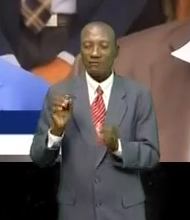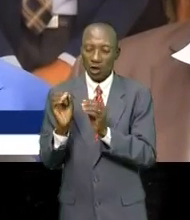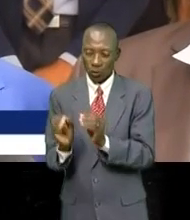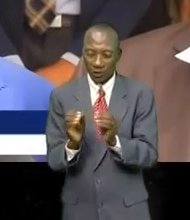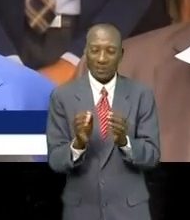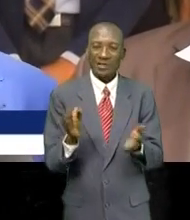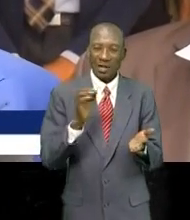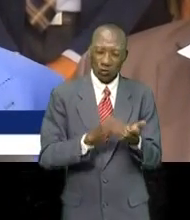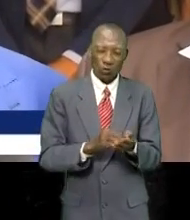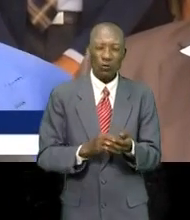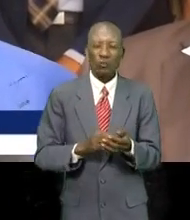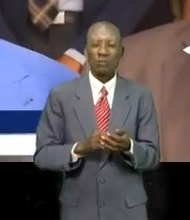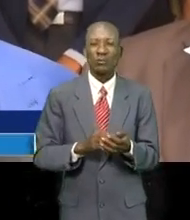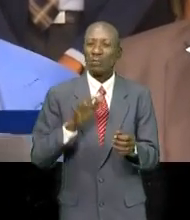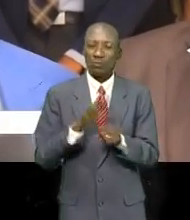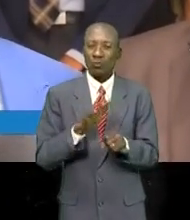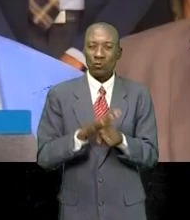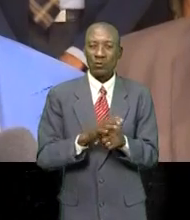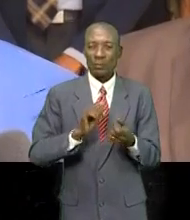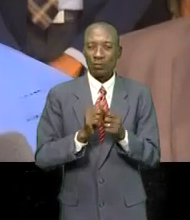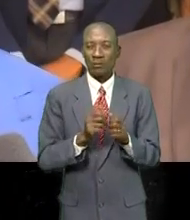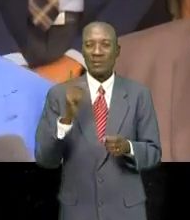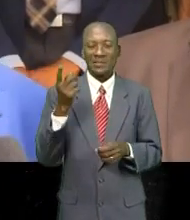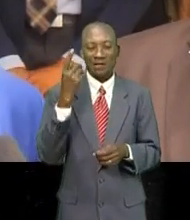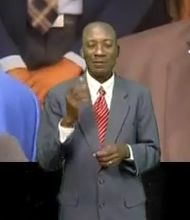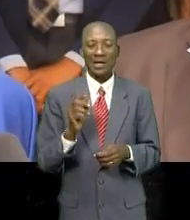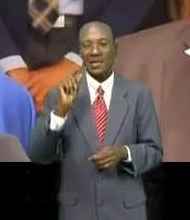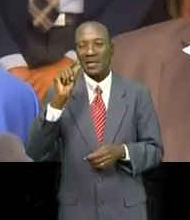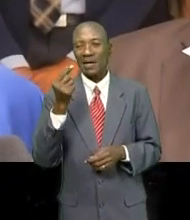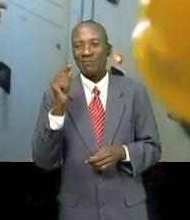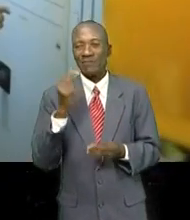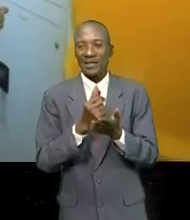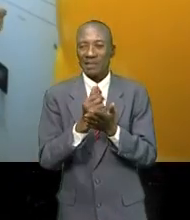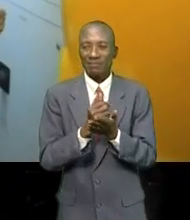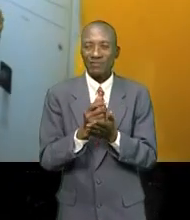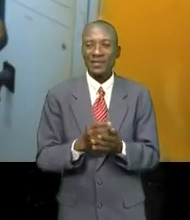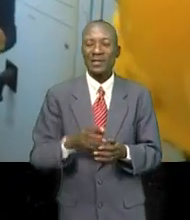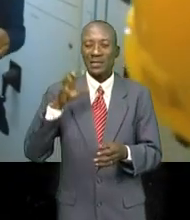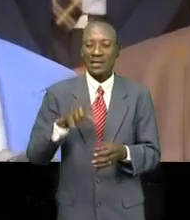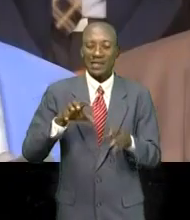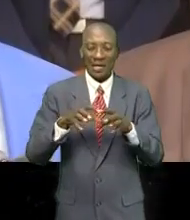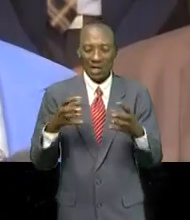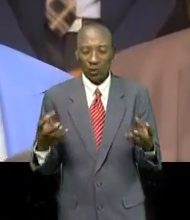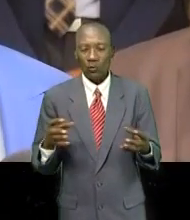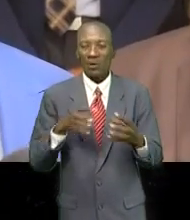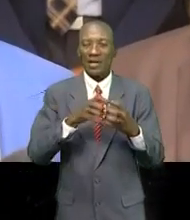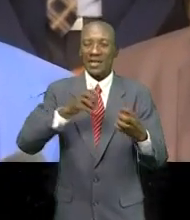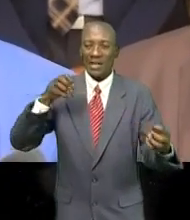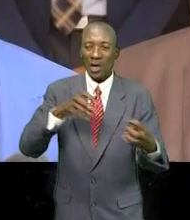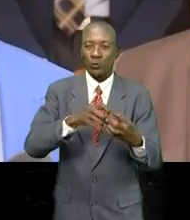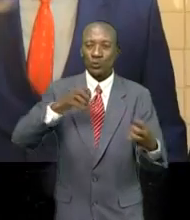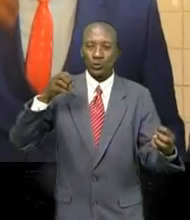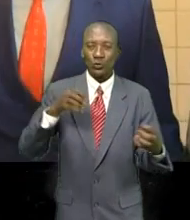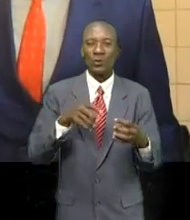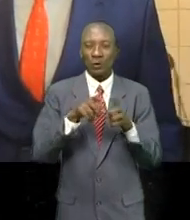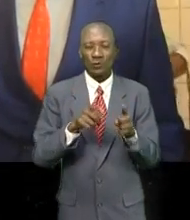produits agricoles, ce n'est pas seulement le café, le cacao, l'EVA, le caoutchouc. C'est plus que ça. Il faut aussi voir tous ces petits